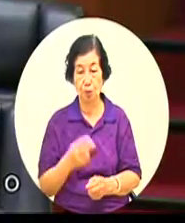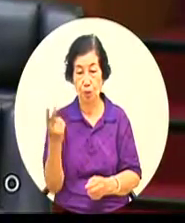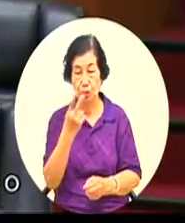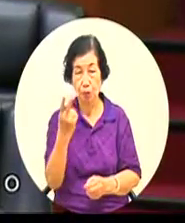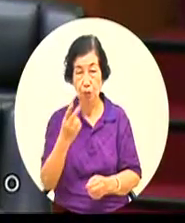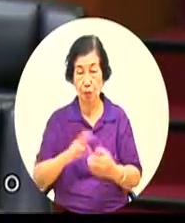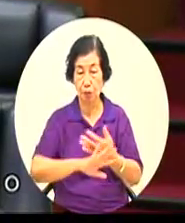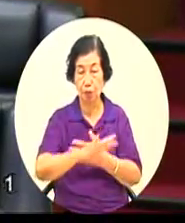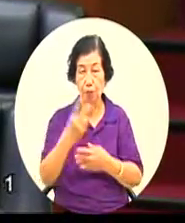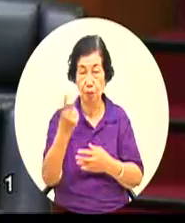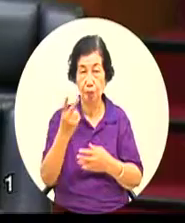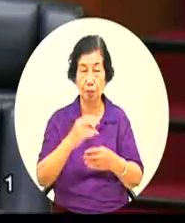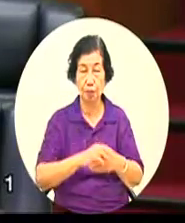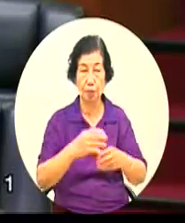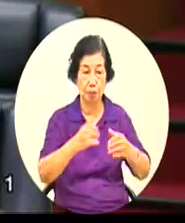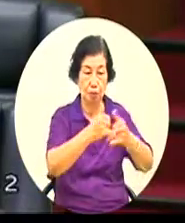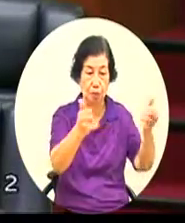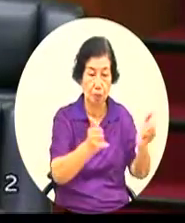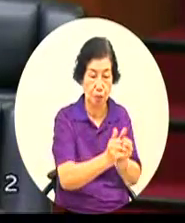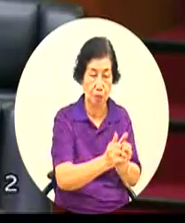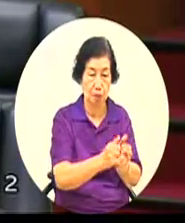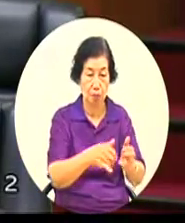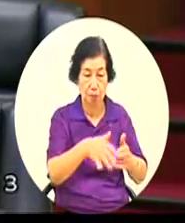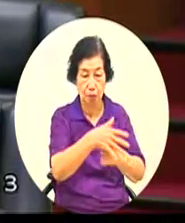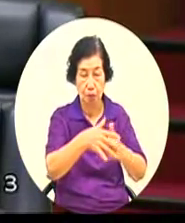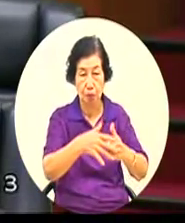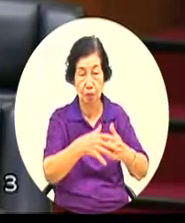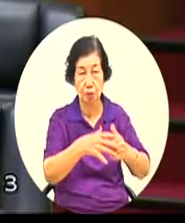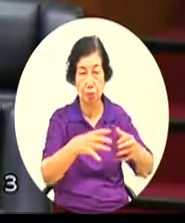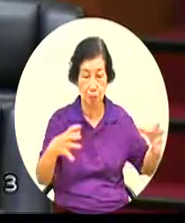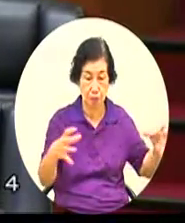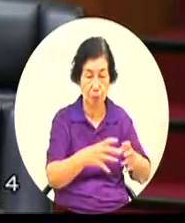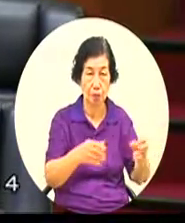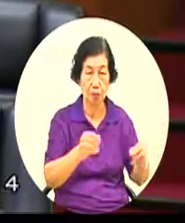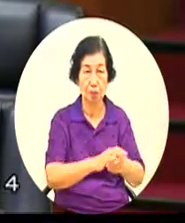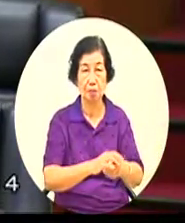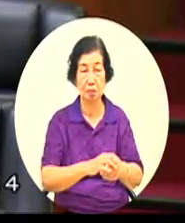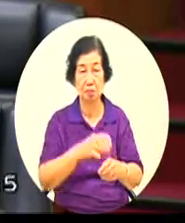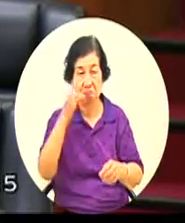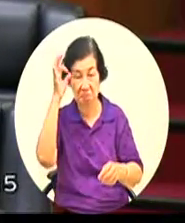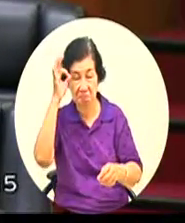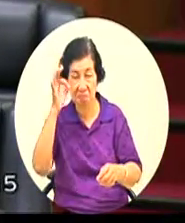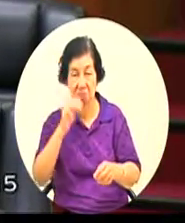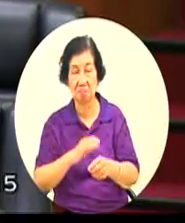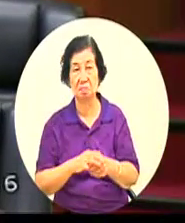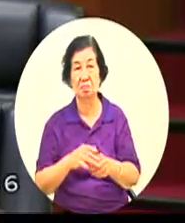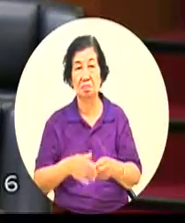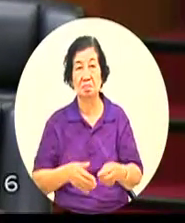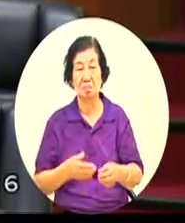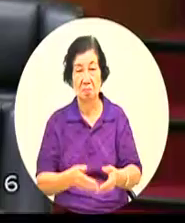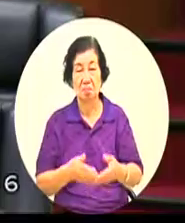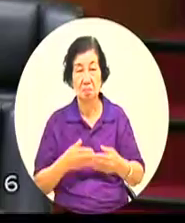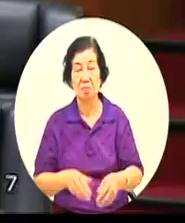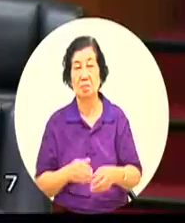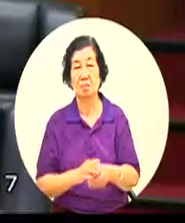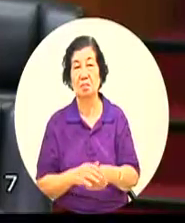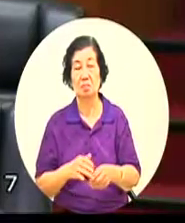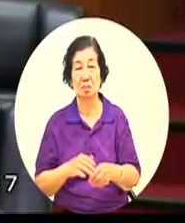为这两个族群如果再不重视的话，可能就是非常严重的问题了